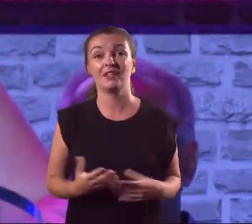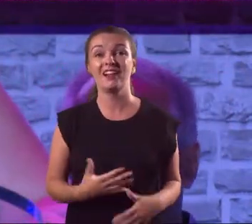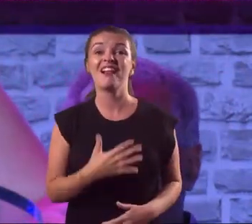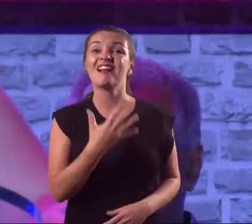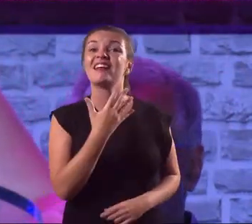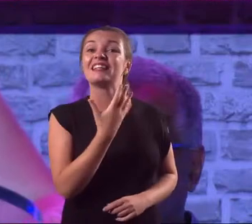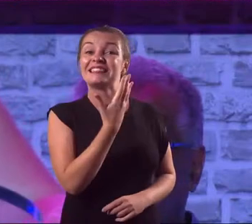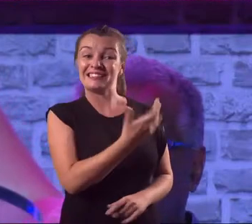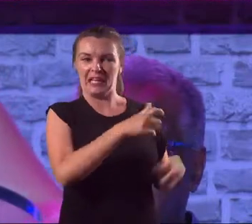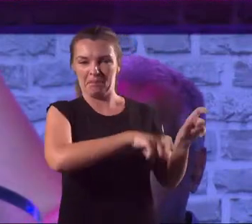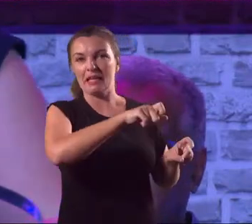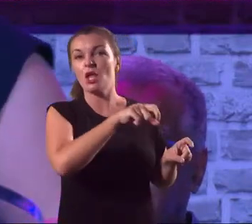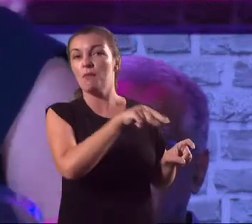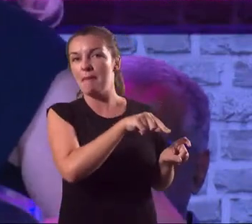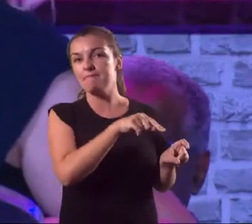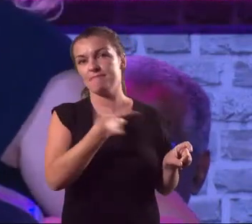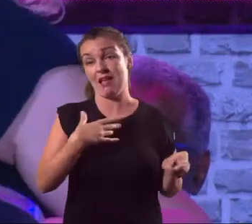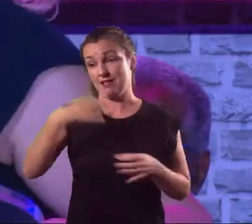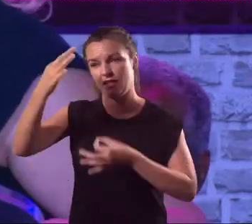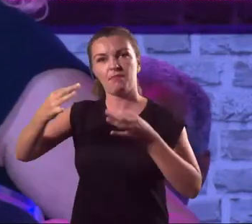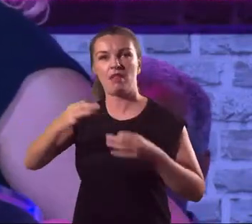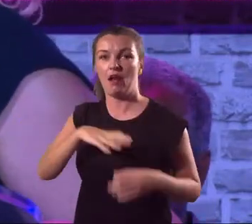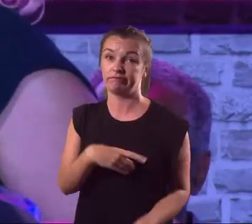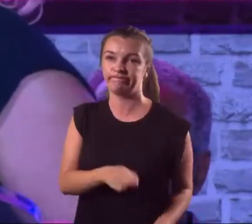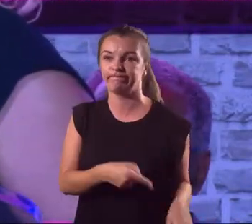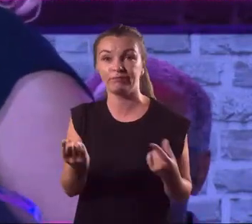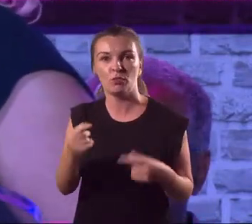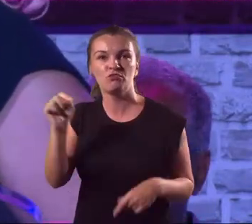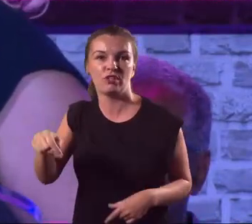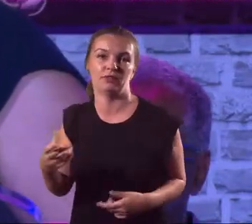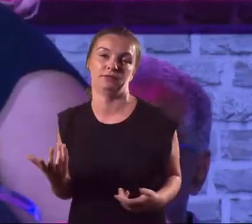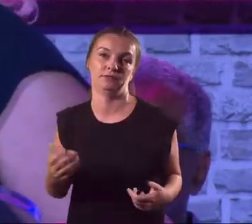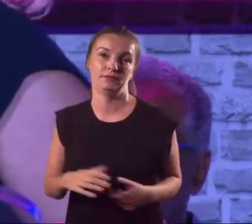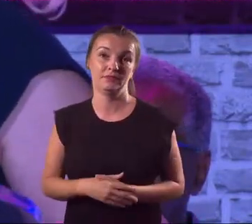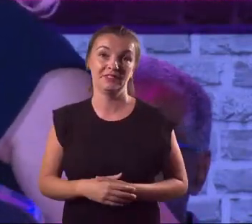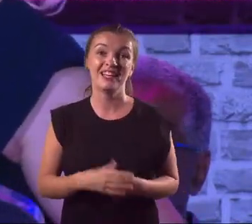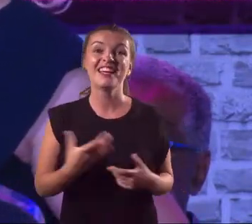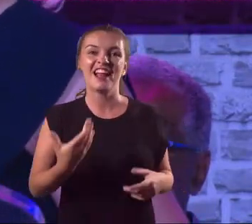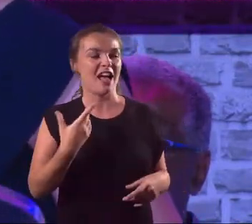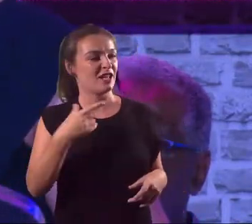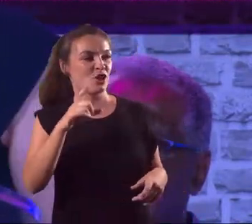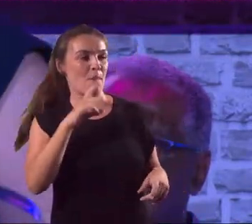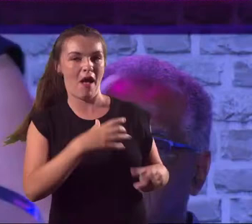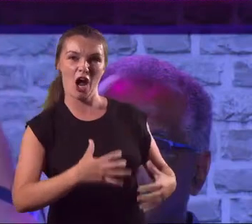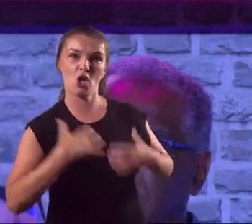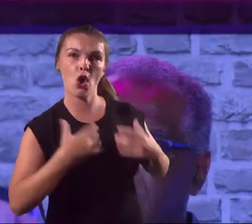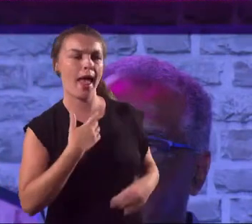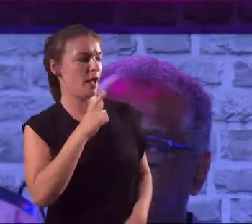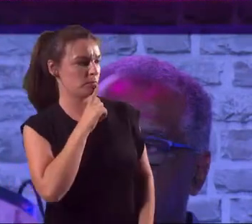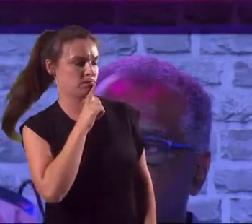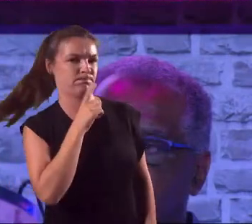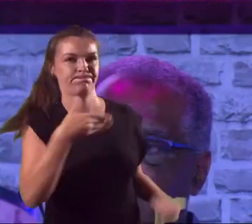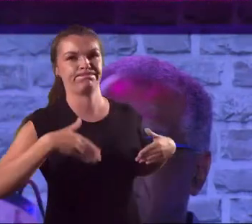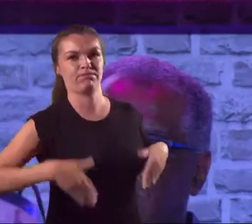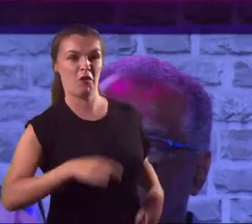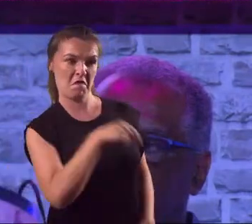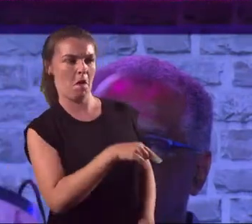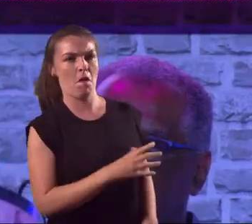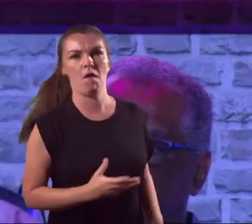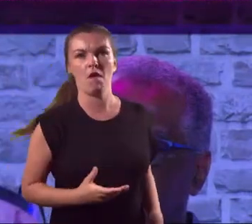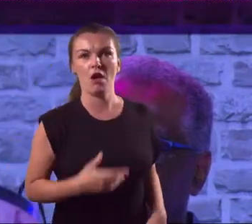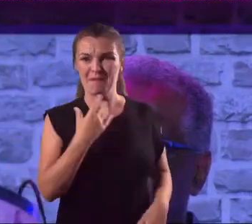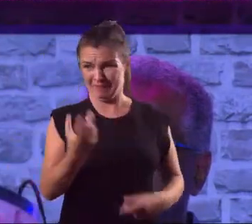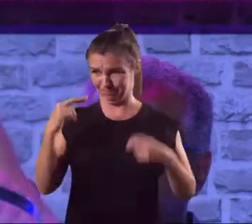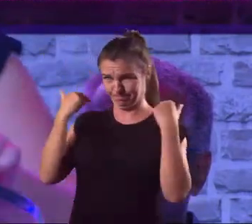à être traînés devant le tribunal, qui là aussi est une méthode pour essayer de faire taire la colère, de faire taire les revendications qui